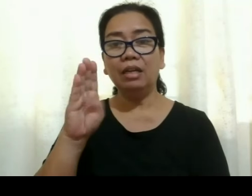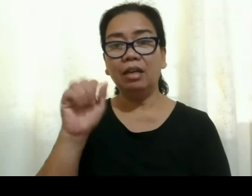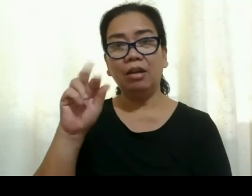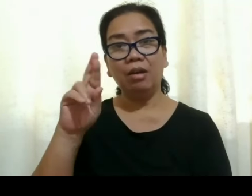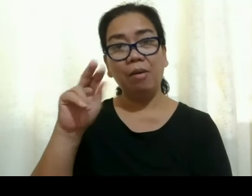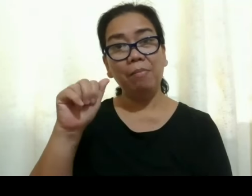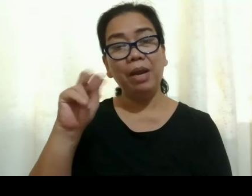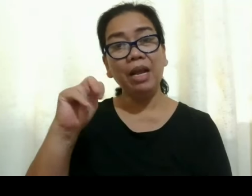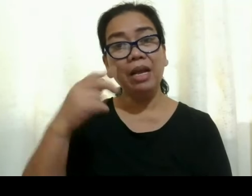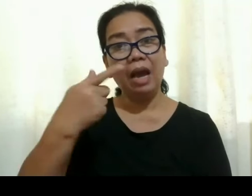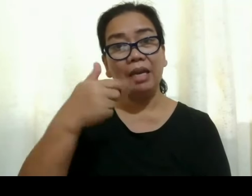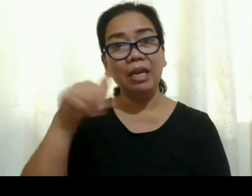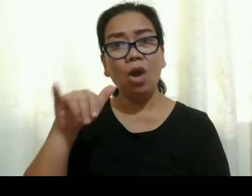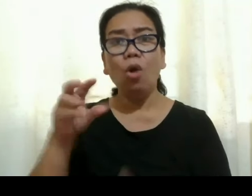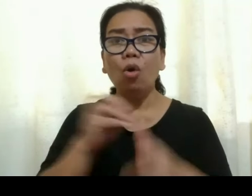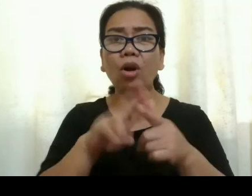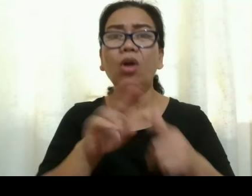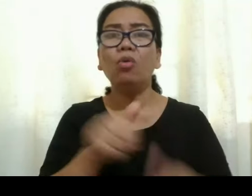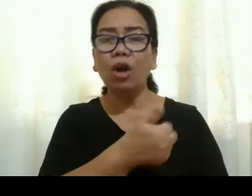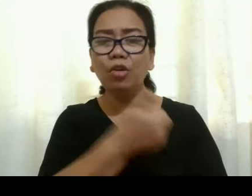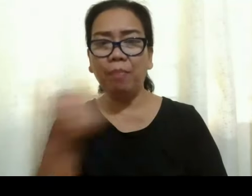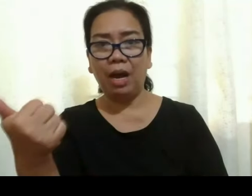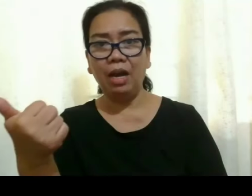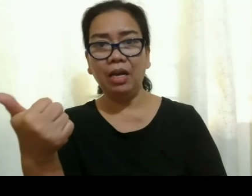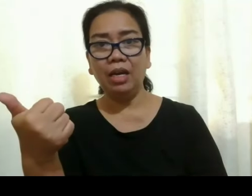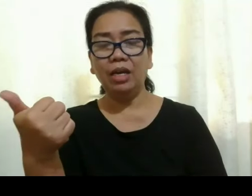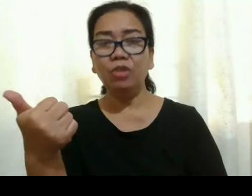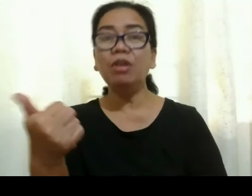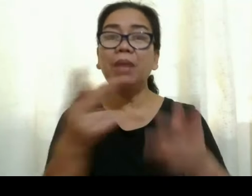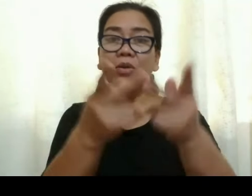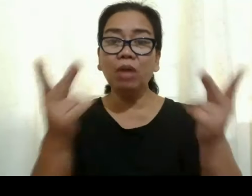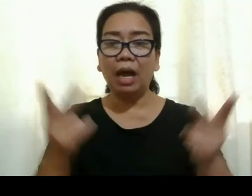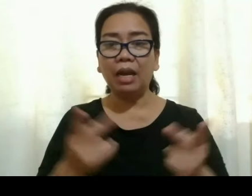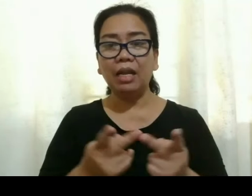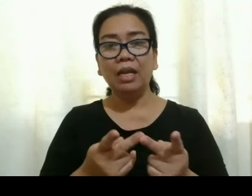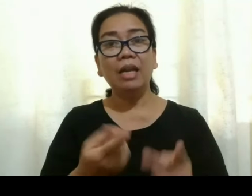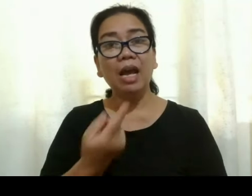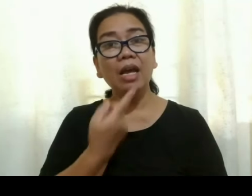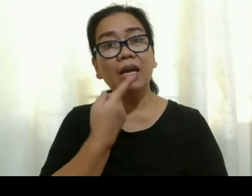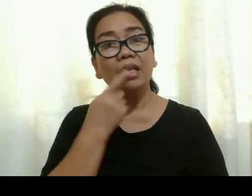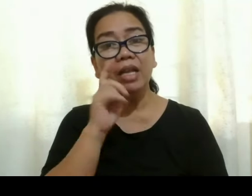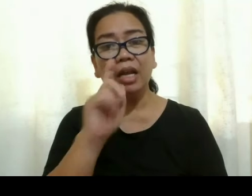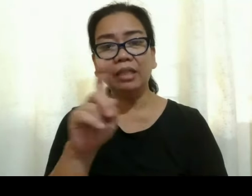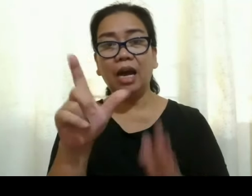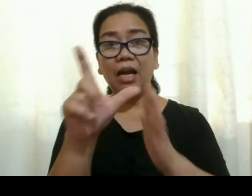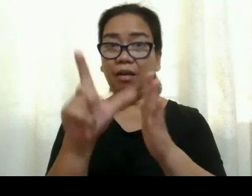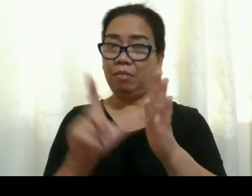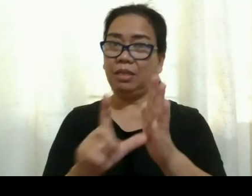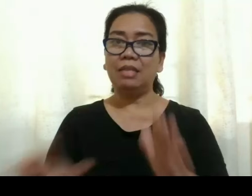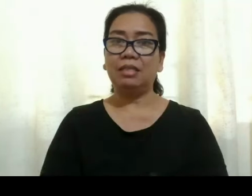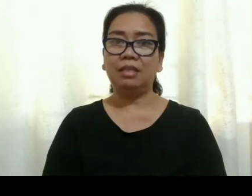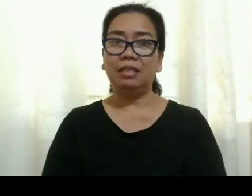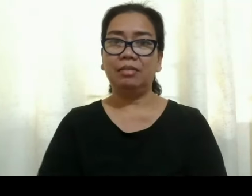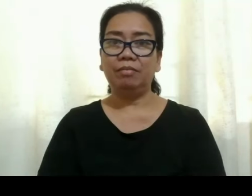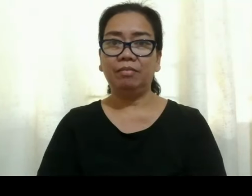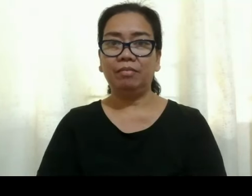at barangay o kung ano pa yung ibang lugar na itinakda ng